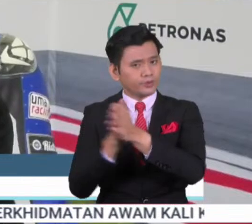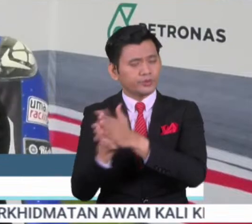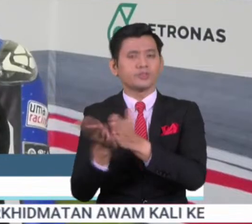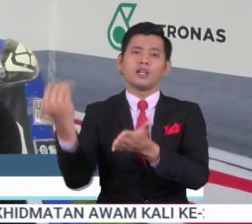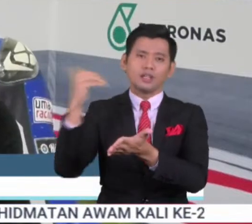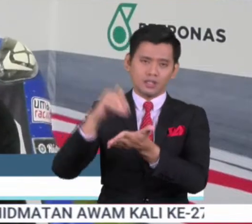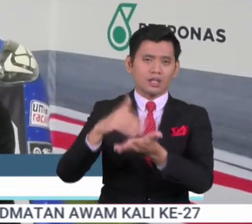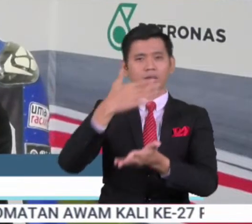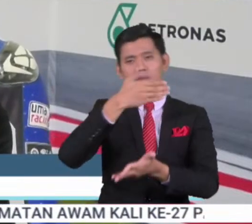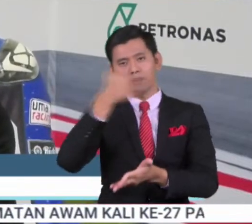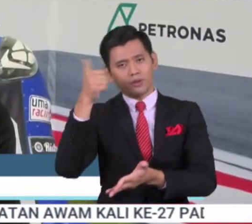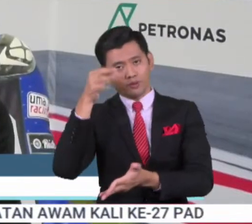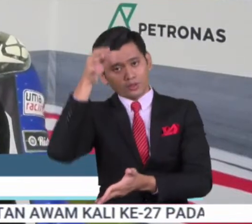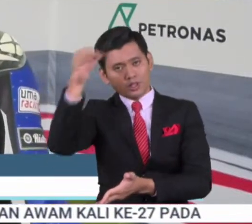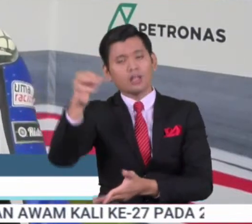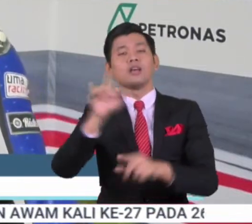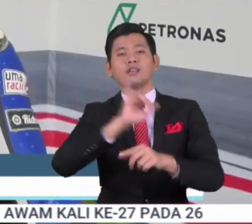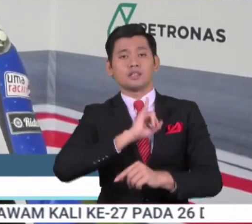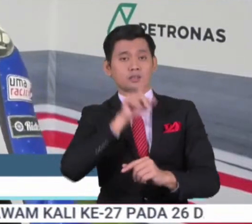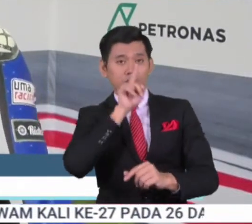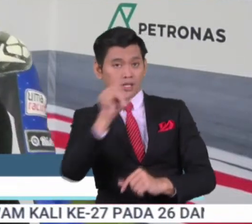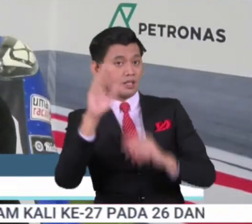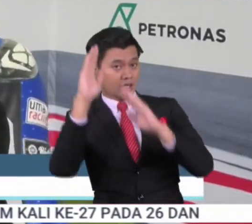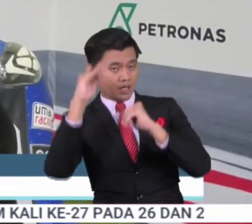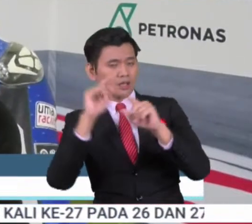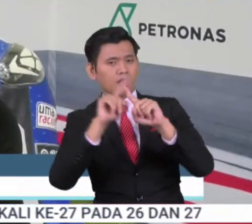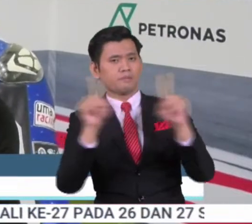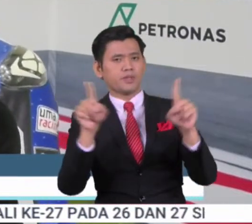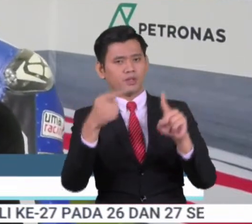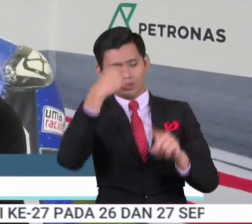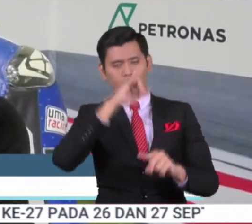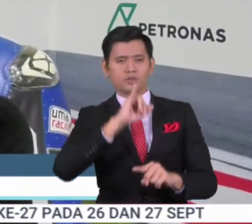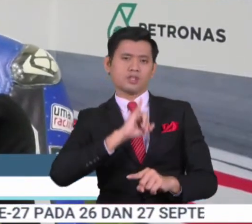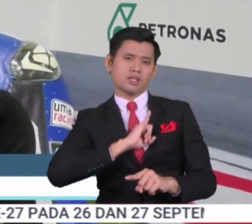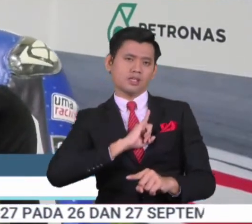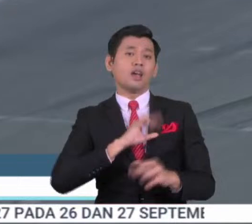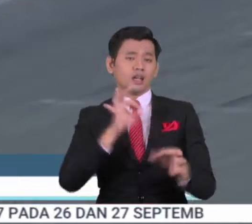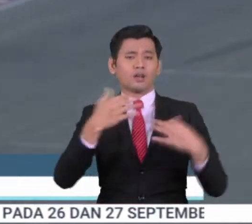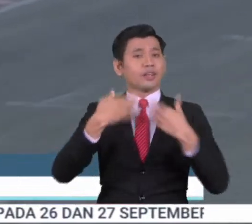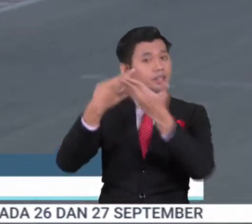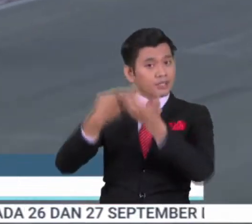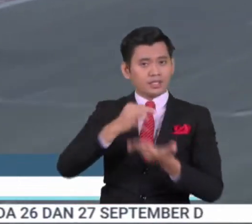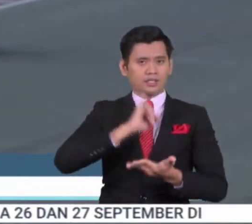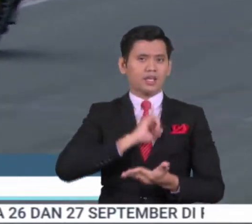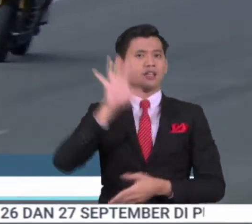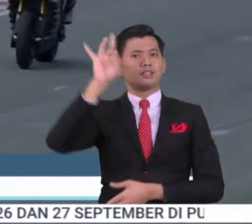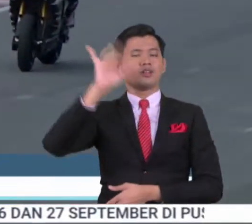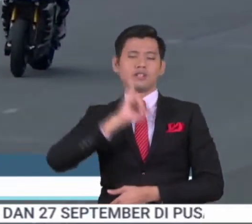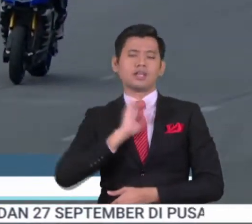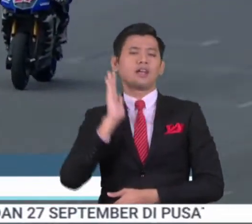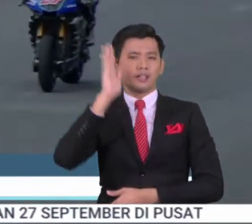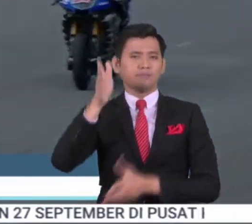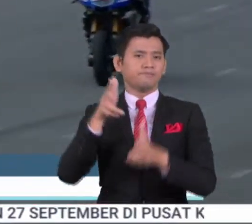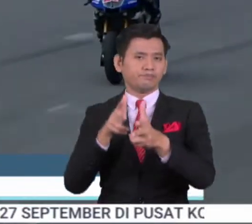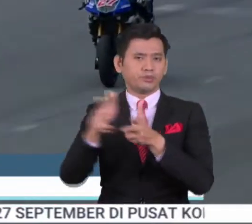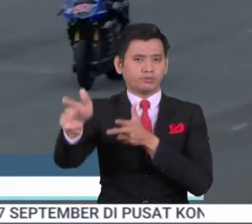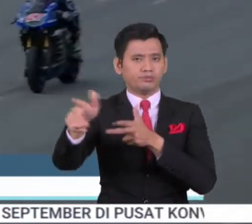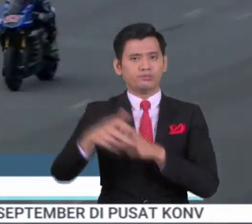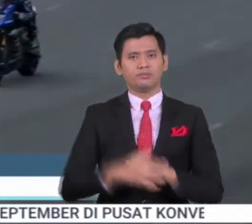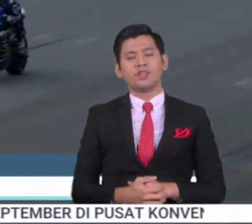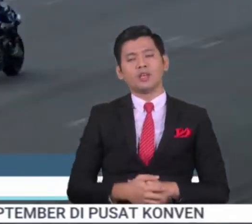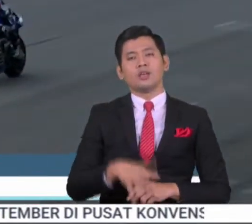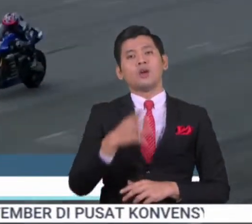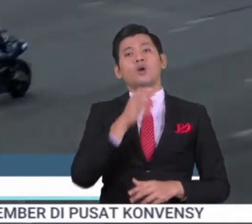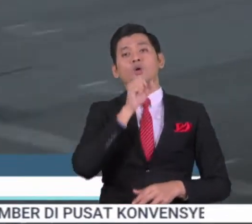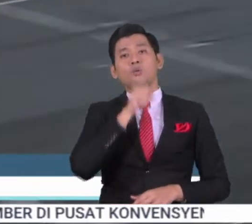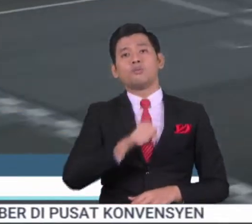saya mengharapkan juga, tapi kalau dari segi saya, insyaAllah tak kebenar. Pelumba berusia 23 tahun itu